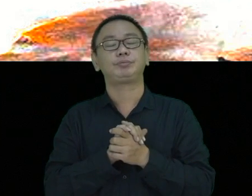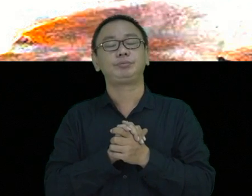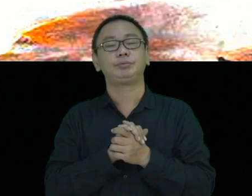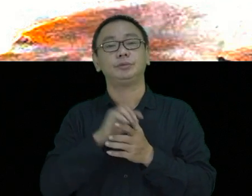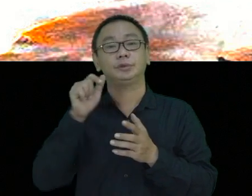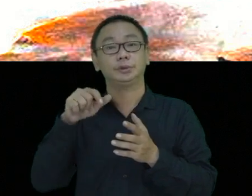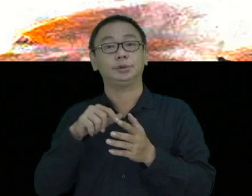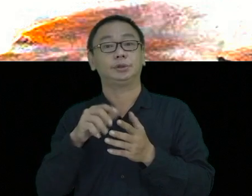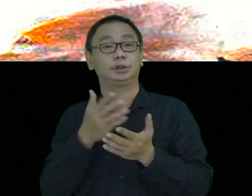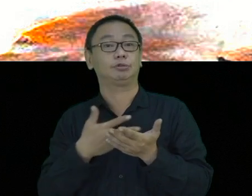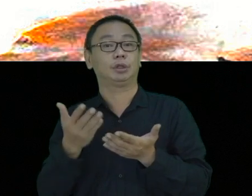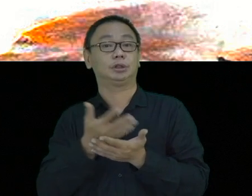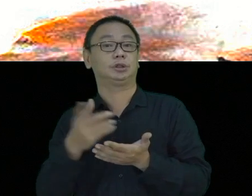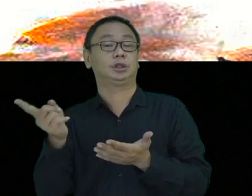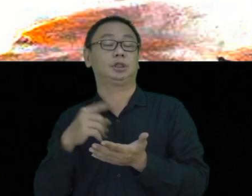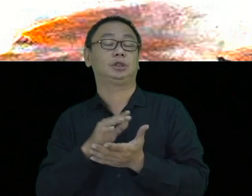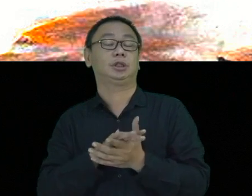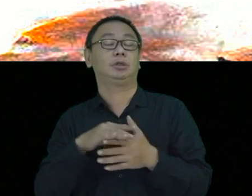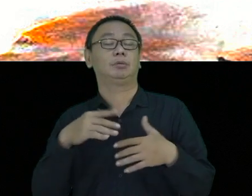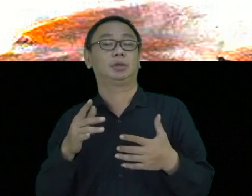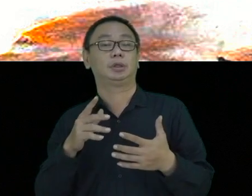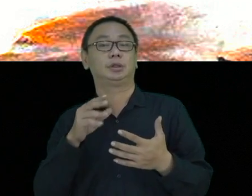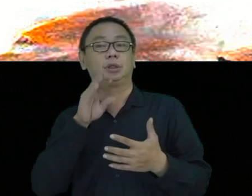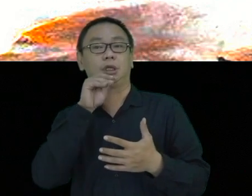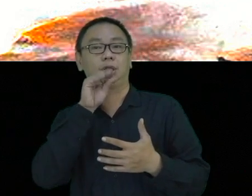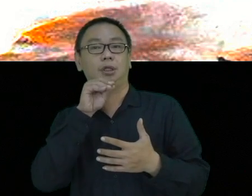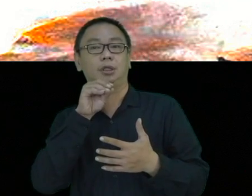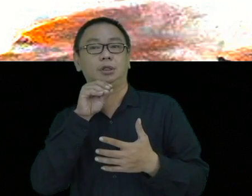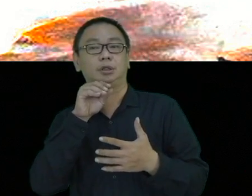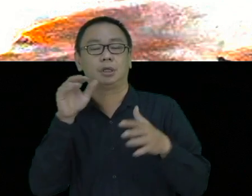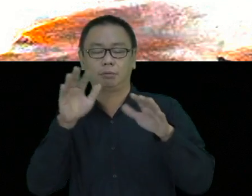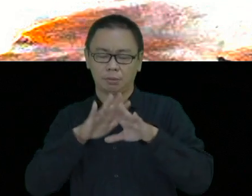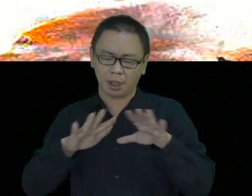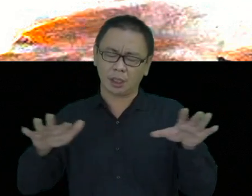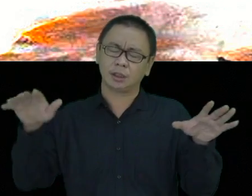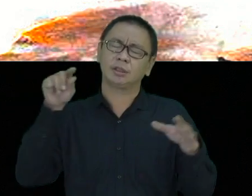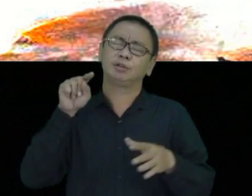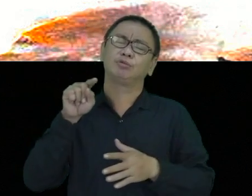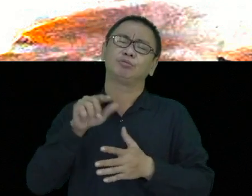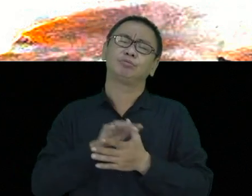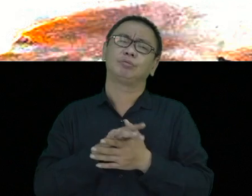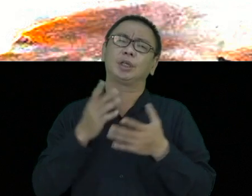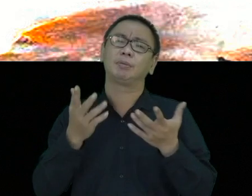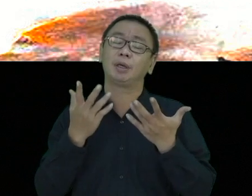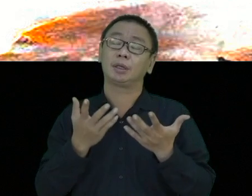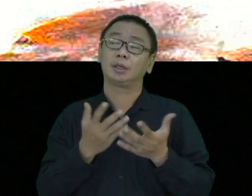ini situasi daripada apa yang dikatakan dengan damai itu. Bagaimana